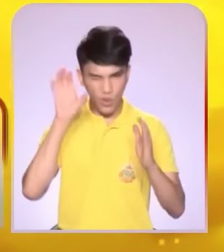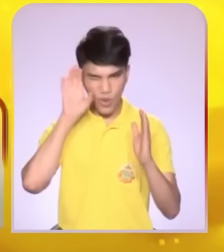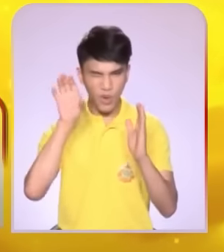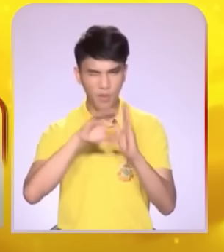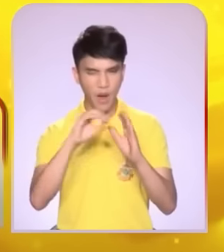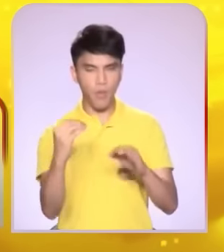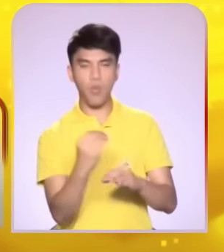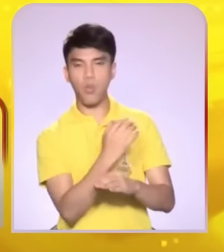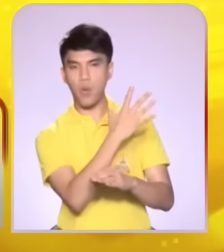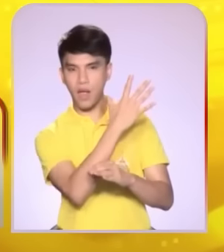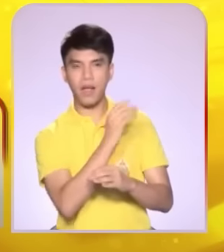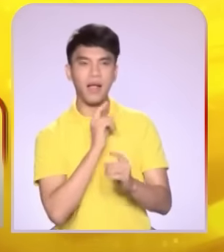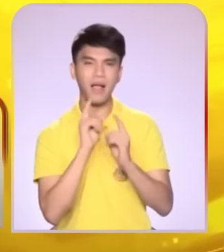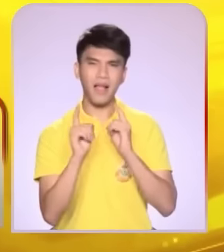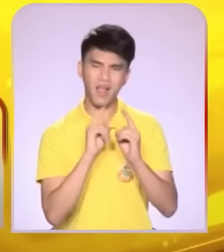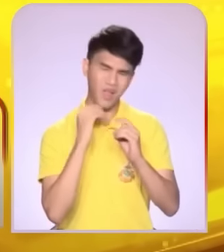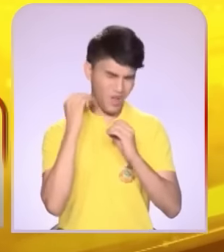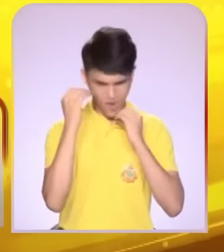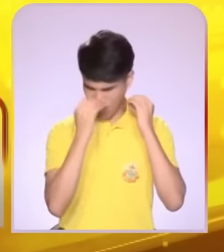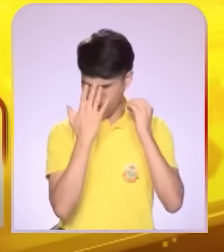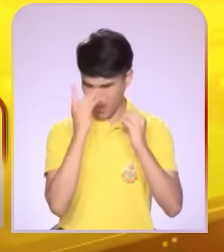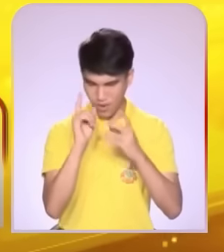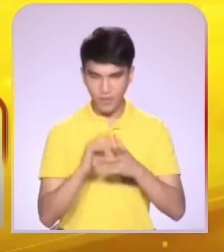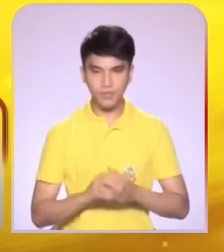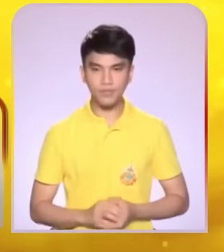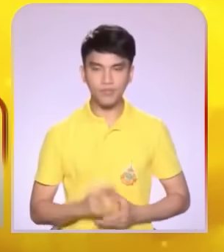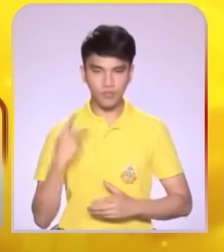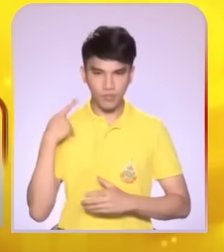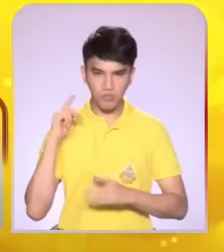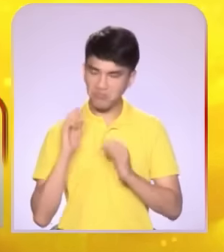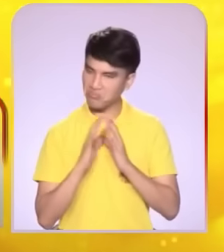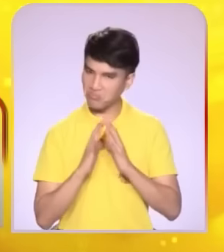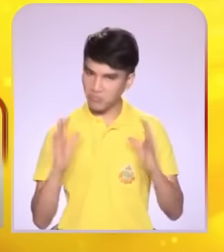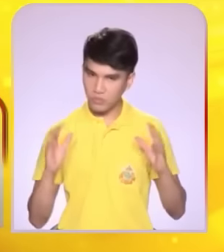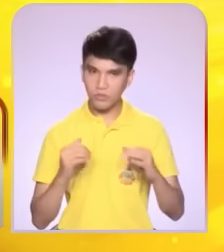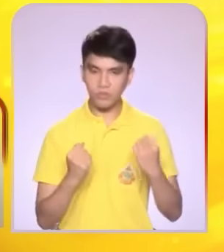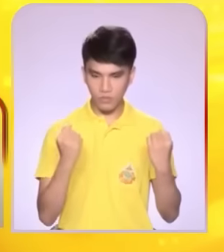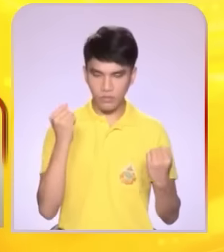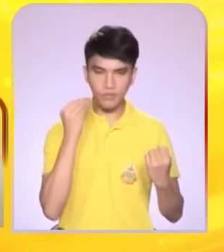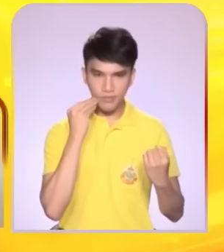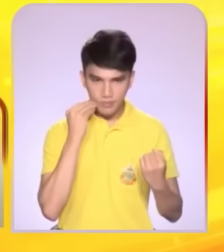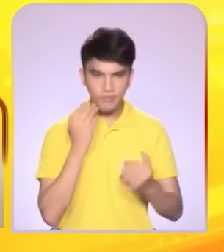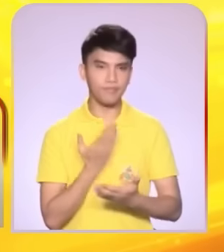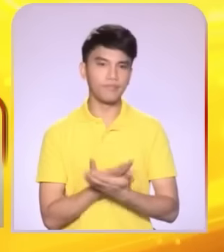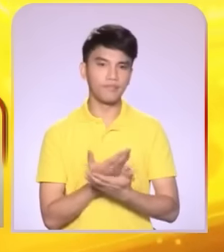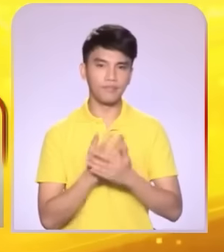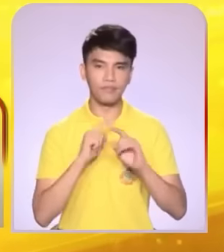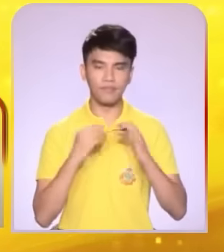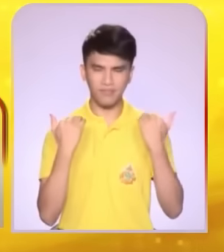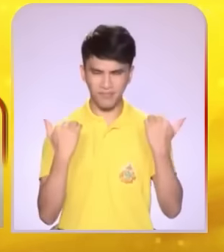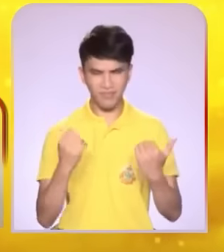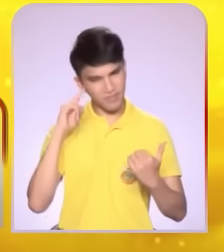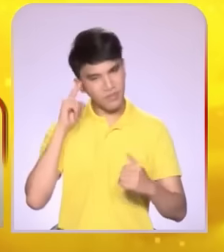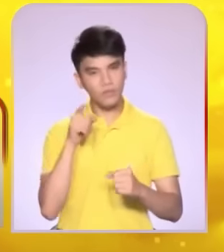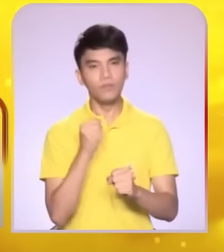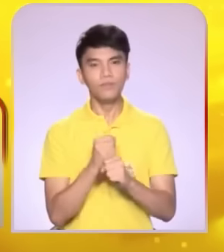อบทสนทนาค่อนข้างวกวนเพราะสิ่งที่ได้คือผลประโยชน์มหาศาล รถบ้านจำนวนเงินแต่ยังไม่ทราบว่